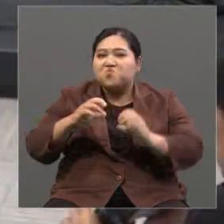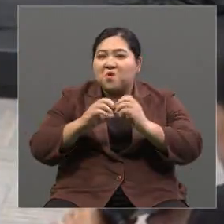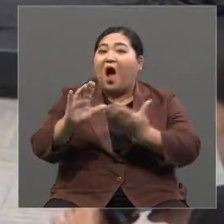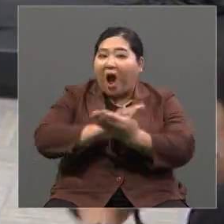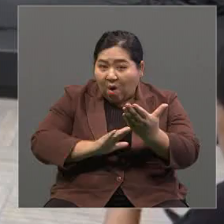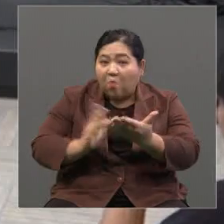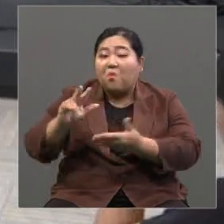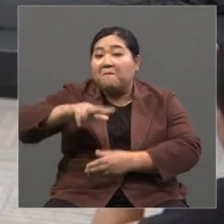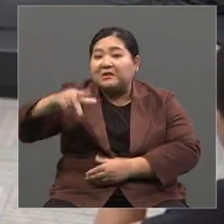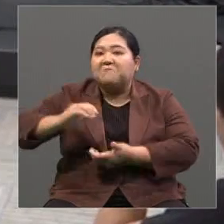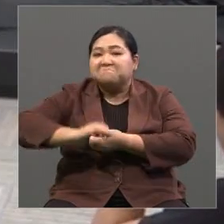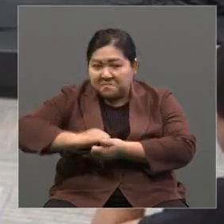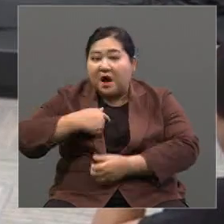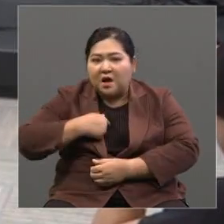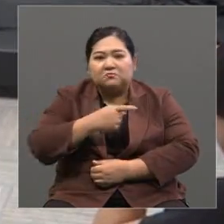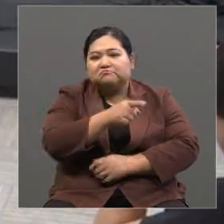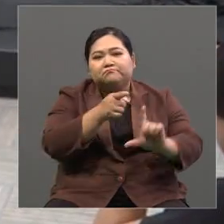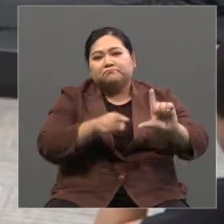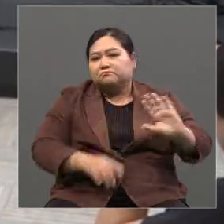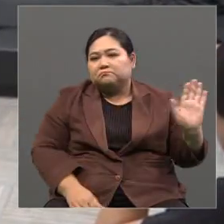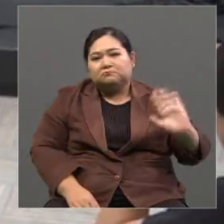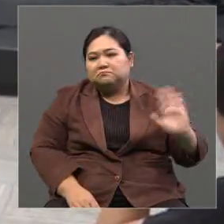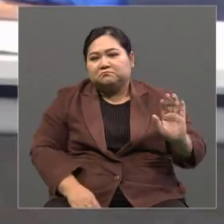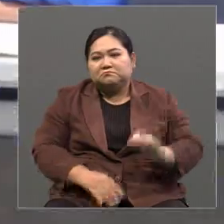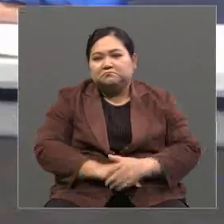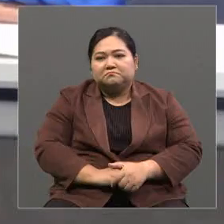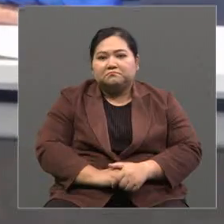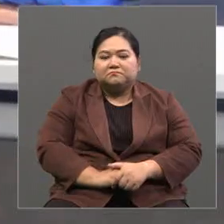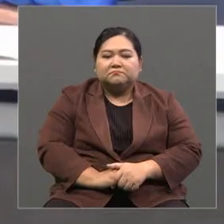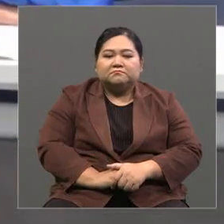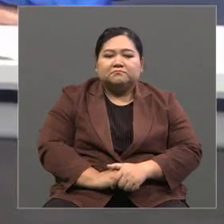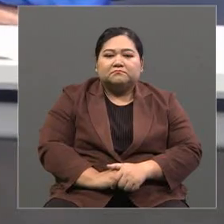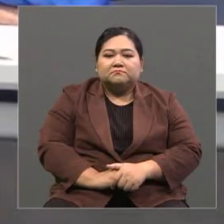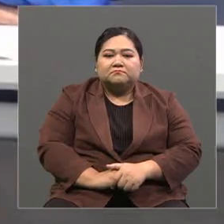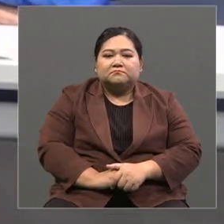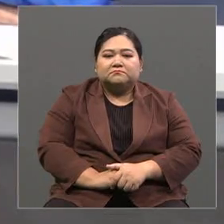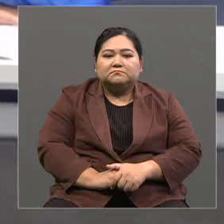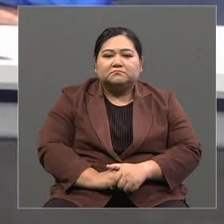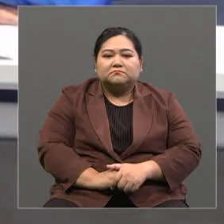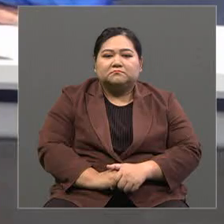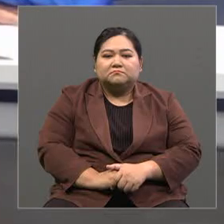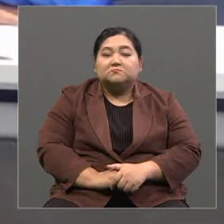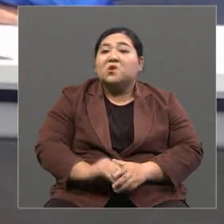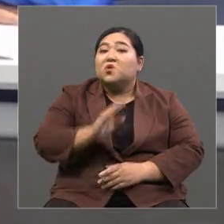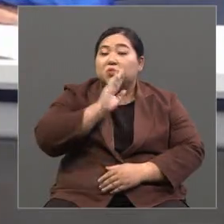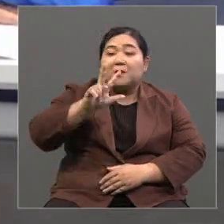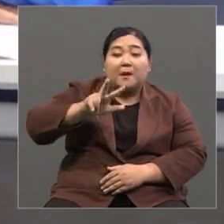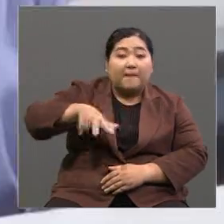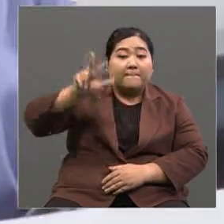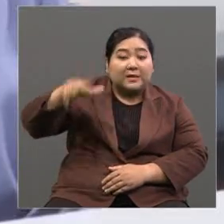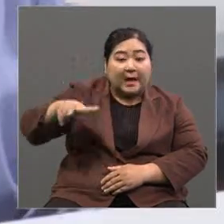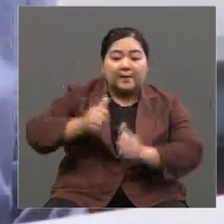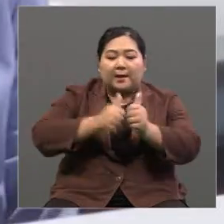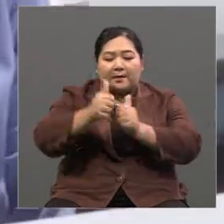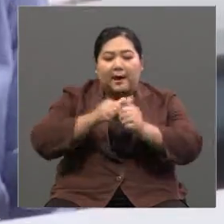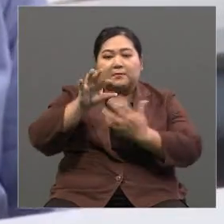ในส่วนของพรรคเพื่อไทยหนึ่งในนั้นก็คือจะไม่ร่วมกับในส่วนของก้าวไกลนั่นเองนะคะแล้วก็ย้ำบอกว่าจากนี้ไปถ้าพรรคเพื่อไทยจะนำเสนอแคนดิเดตนาย